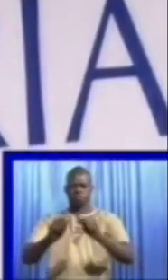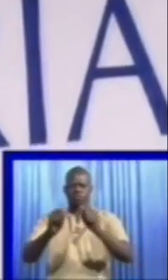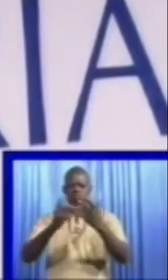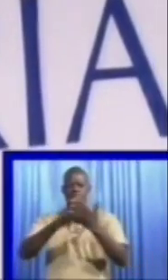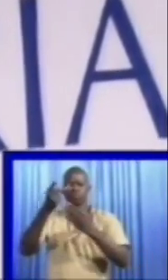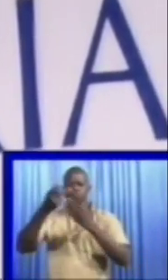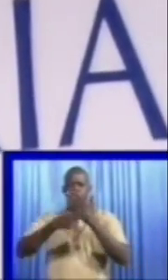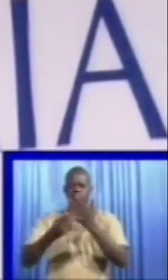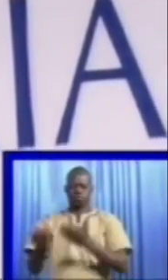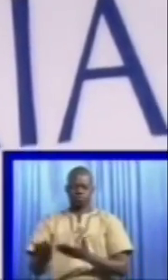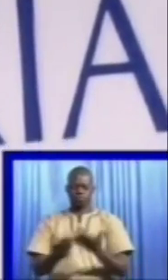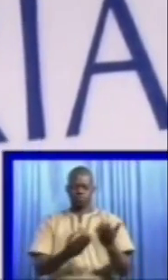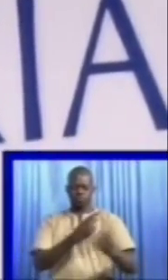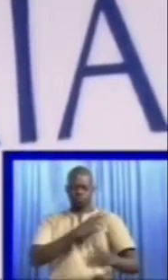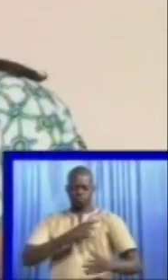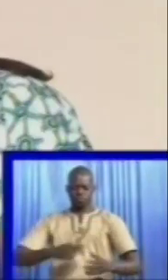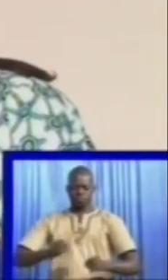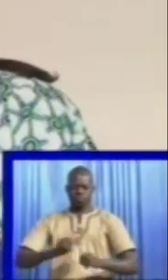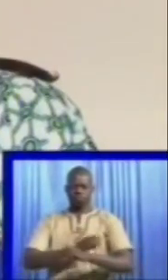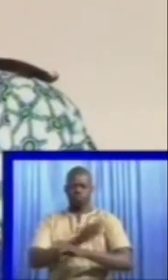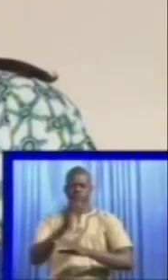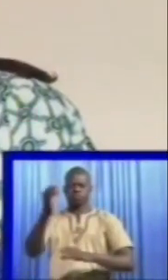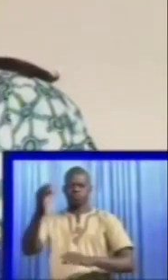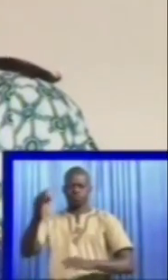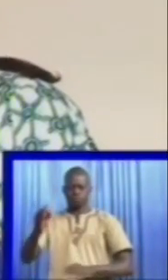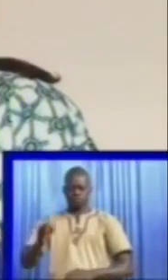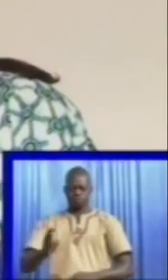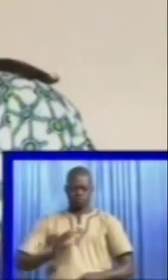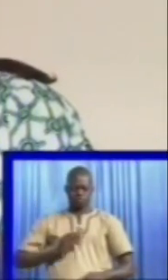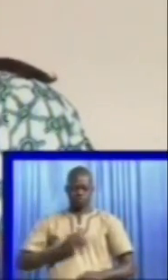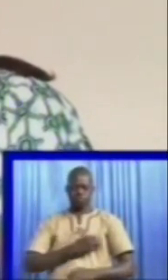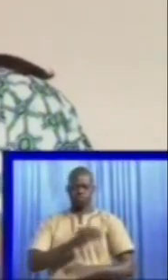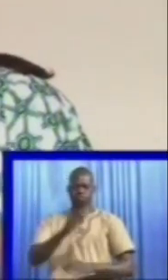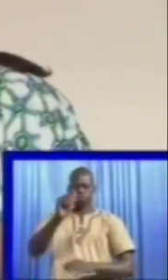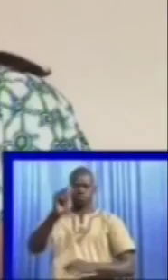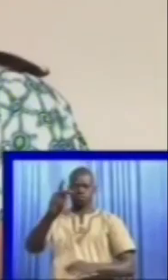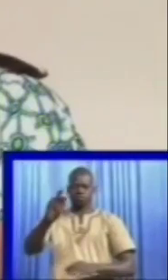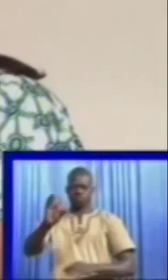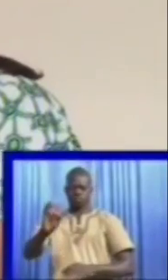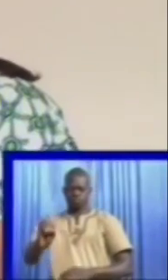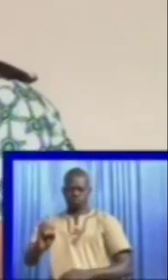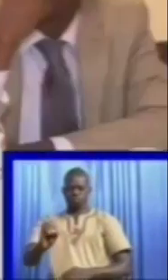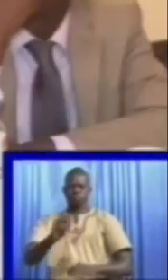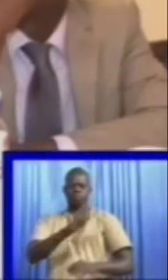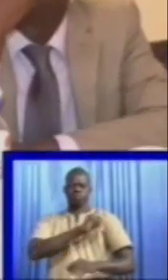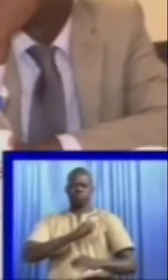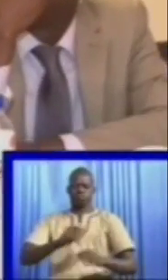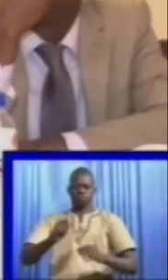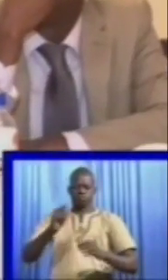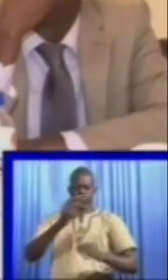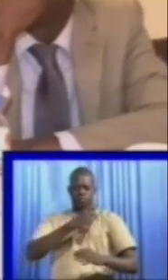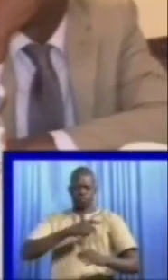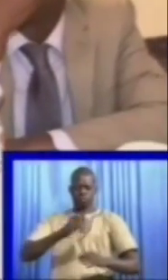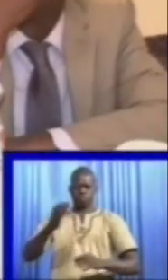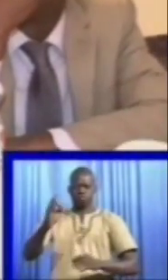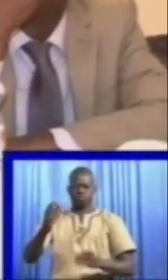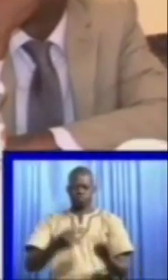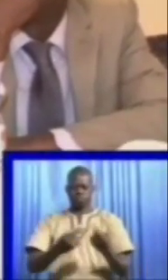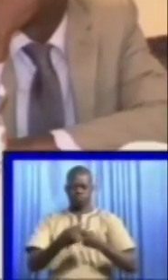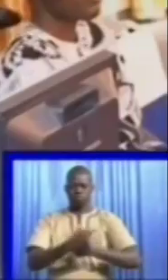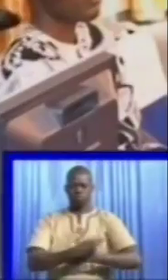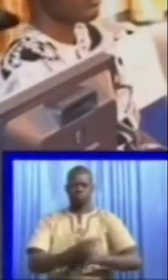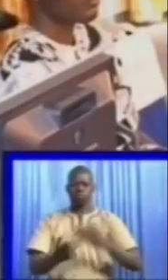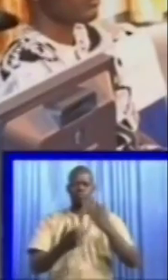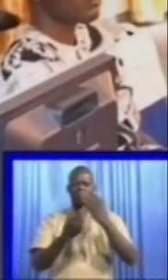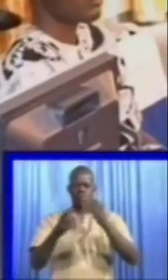Nouria apporte au Parlement de l'espace francophone, membre de l'APF, l'Assemblée parlementaire de la francophonie. Aujourd'hui, la